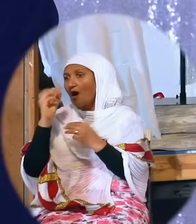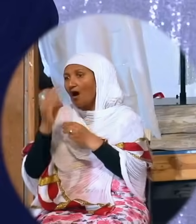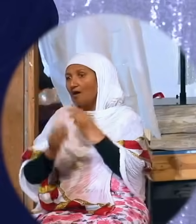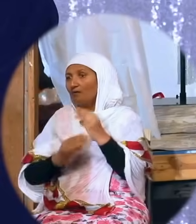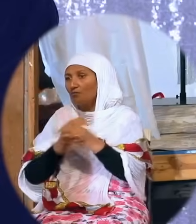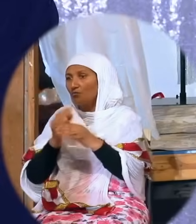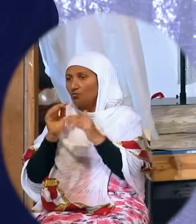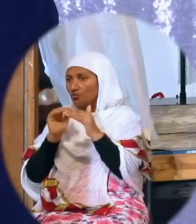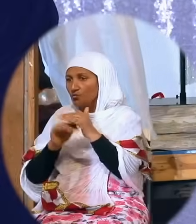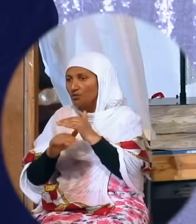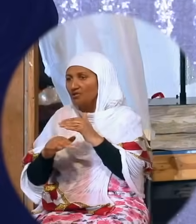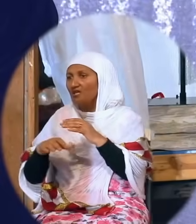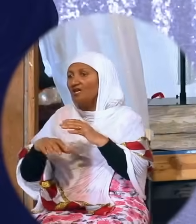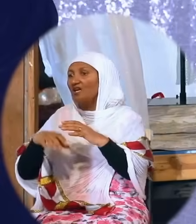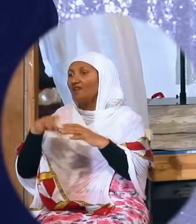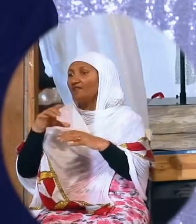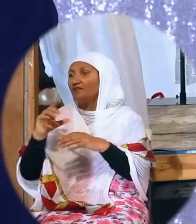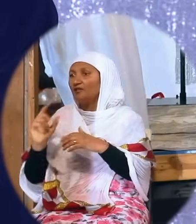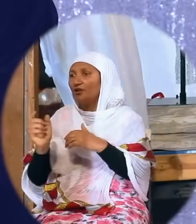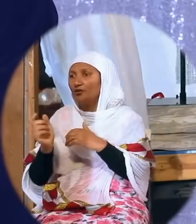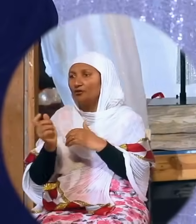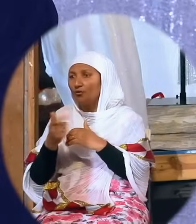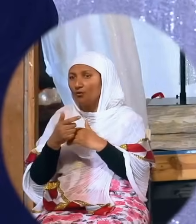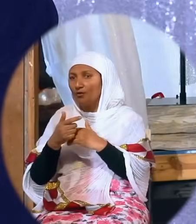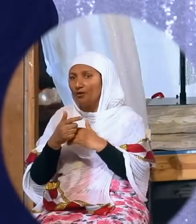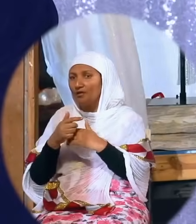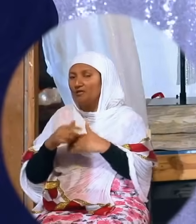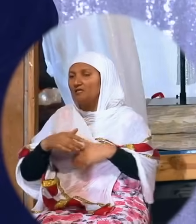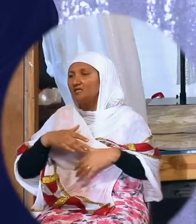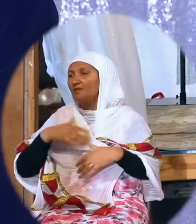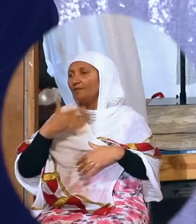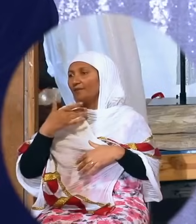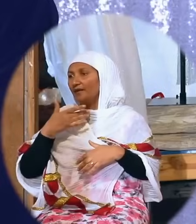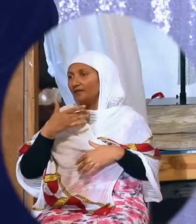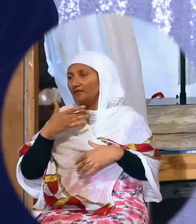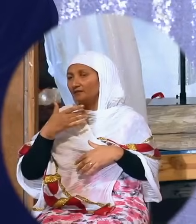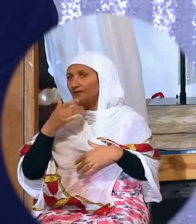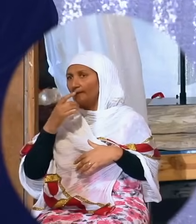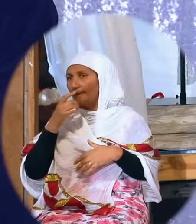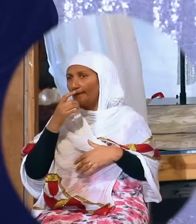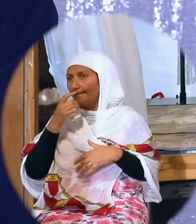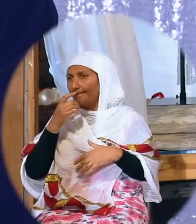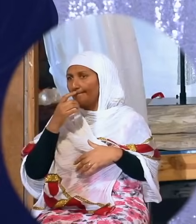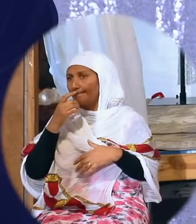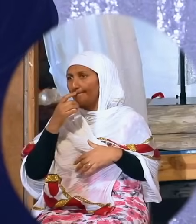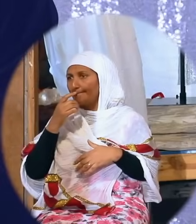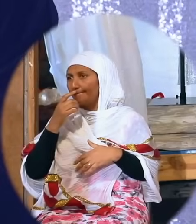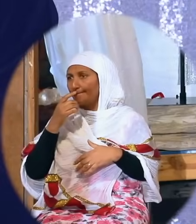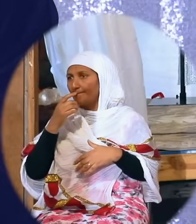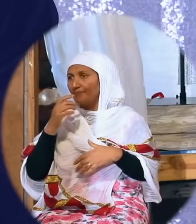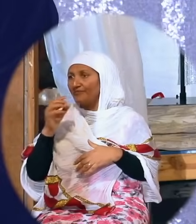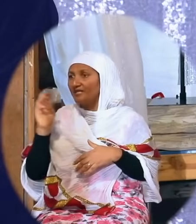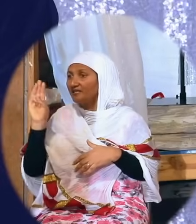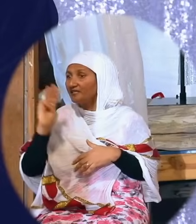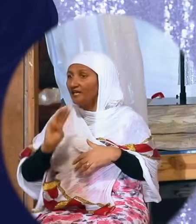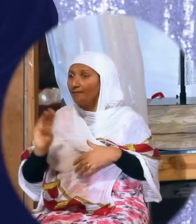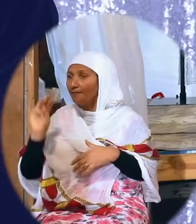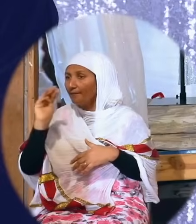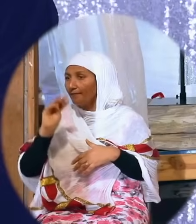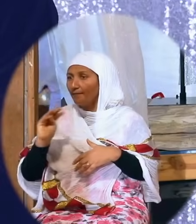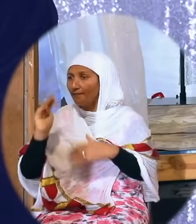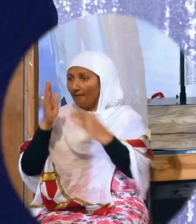ከፍተኛ የሆነ ጸረ ሴማዊ ስሜት እና የሴማዊ ሃይማኖት የሴማዊ